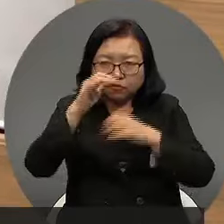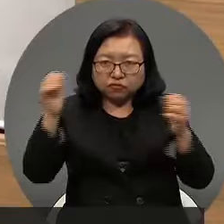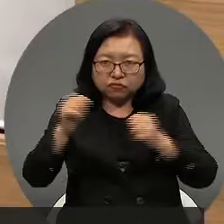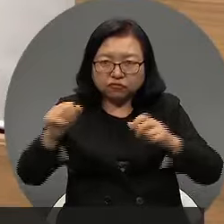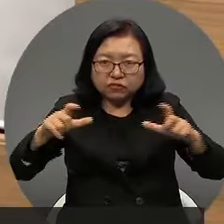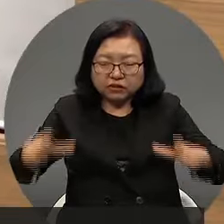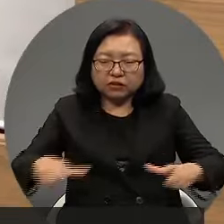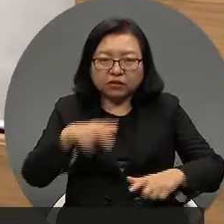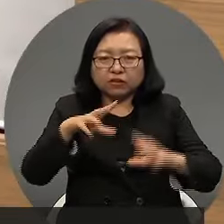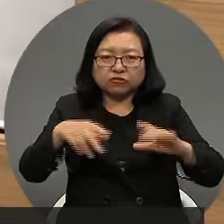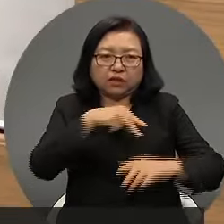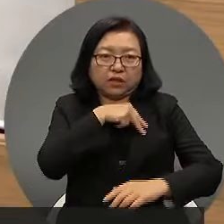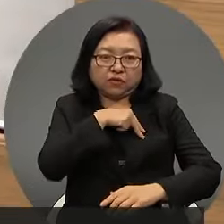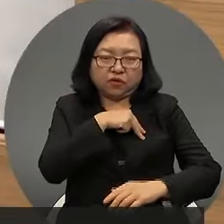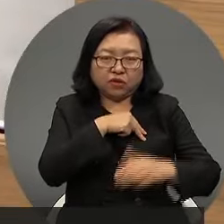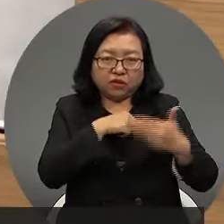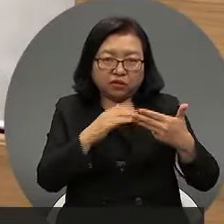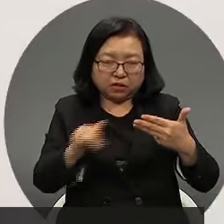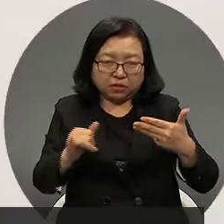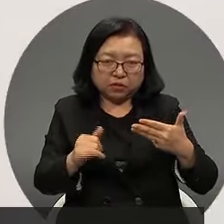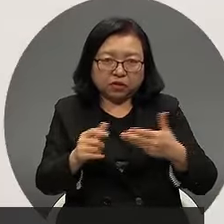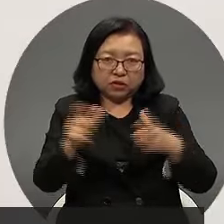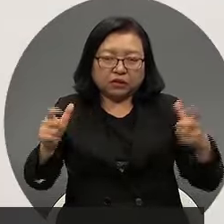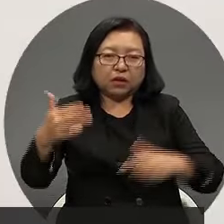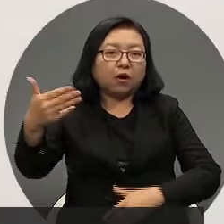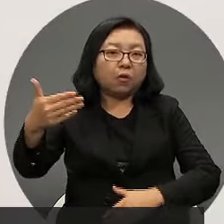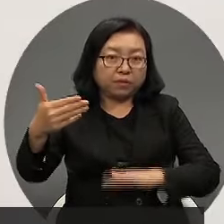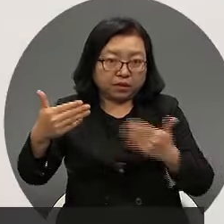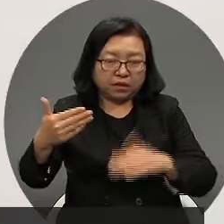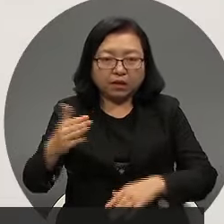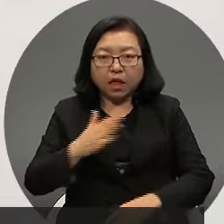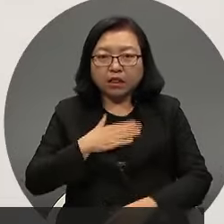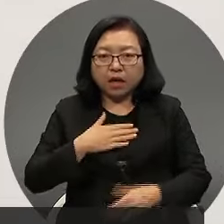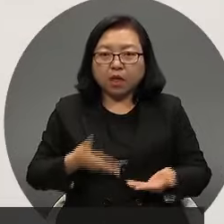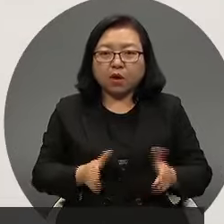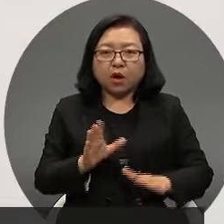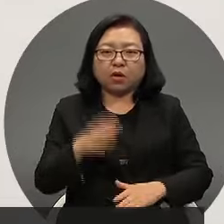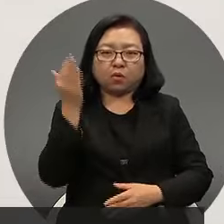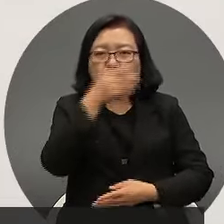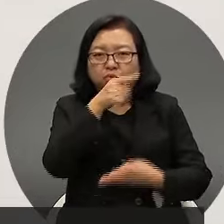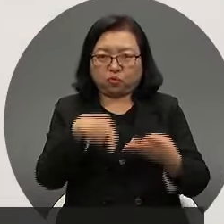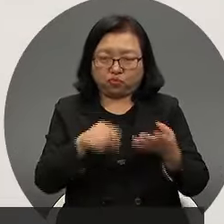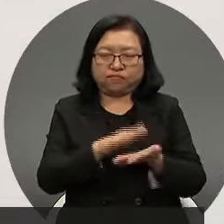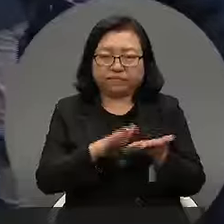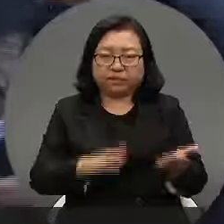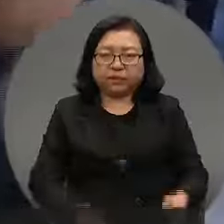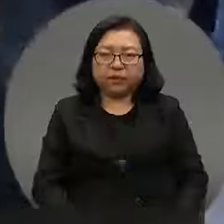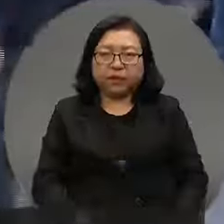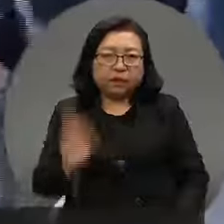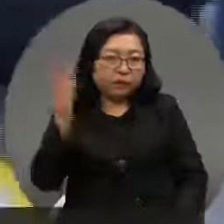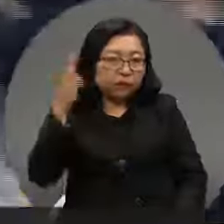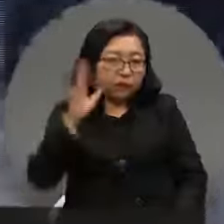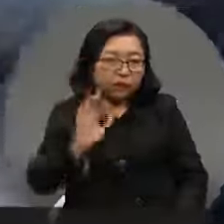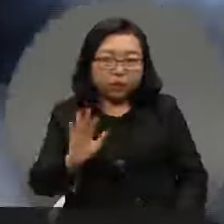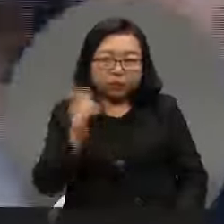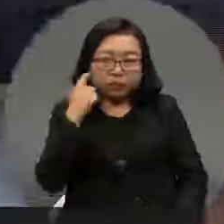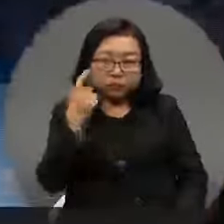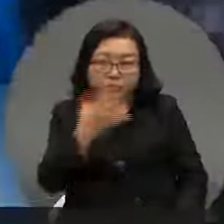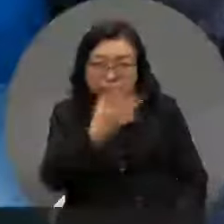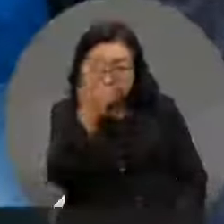9명으로 늘어난다고 말했습니다. 자신의 고향이 청주인 점을 강조한 겁니다. 최근 여론조사에서 돌풍을